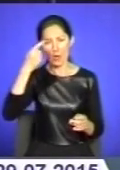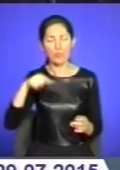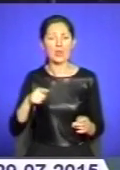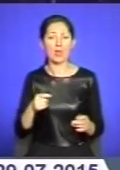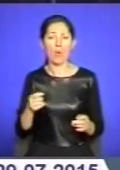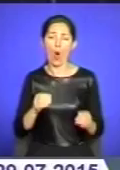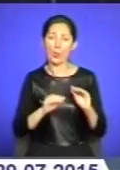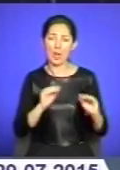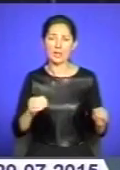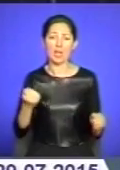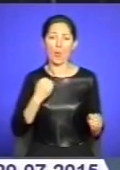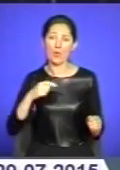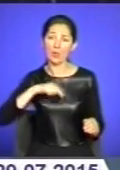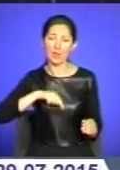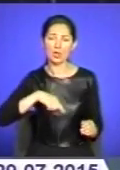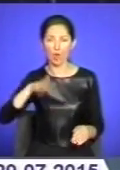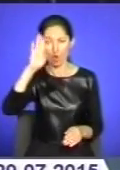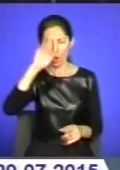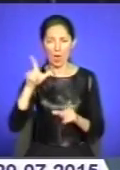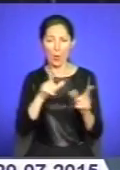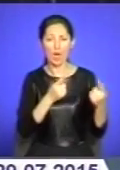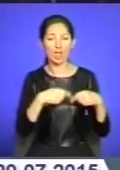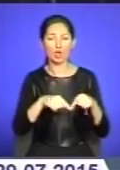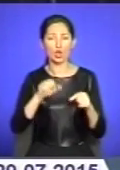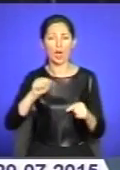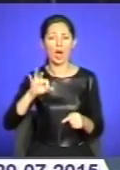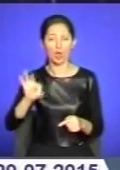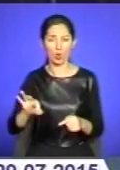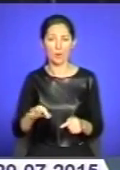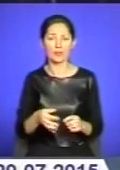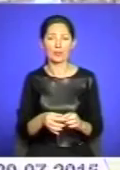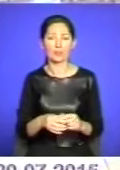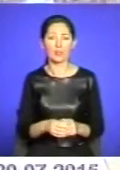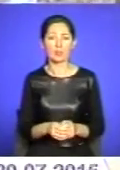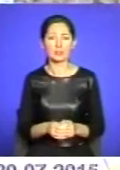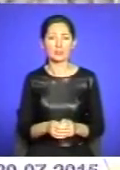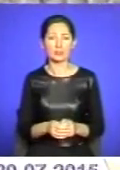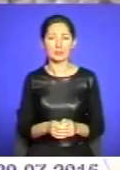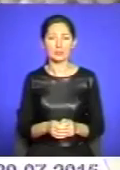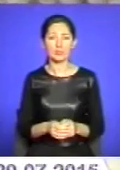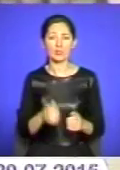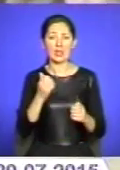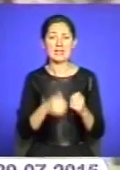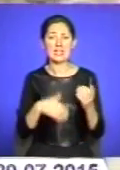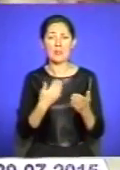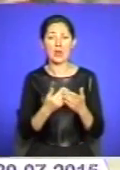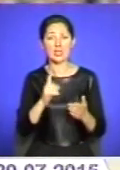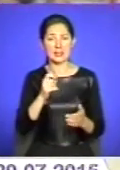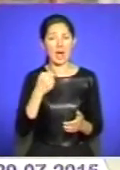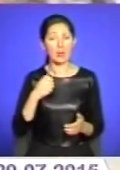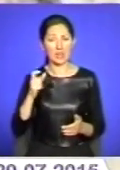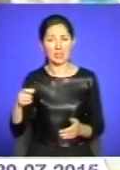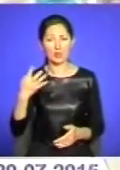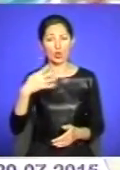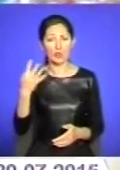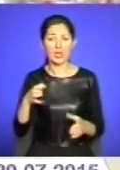бойовим настроєм чоловіки вирушили в зону АТО. З подробицями Ірина Терлюк. Серед майже 100 бійців 44-ї